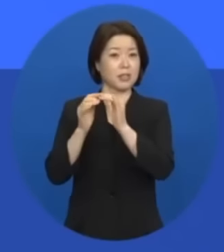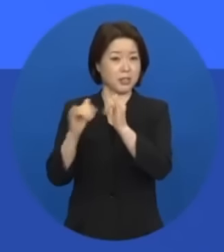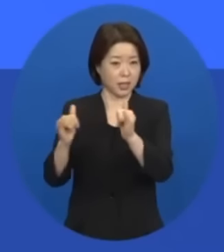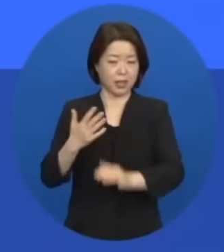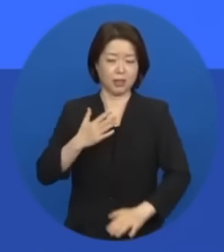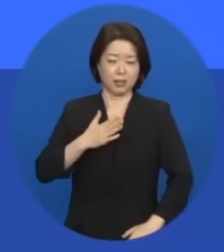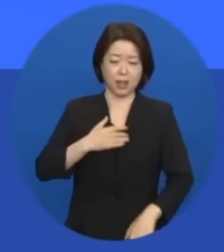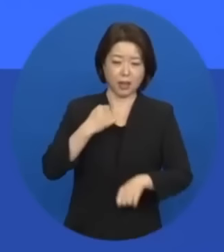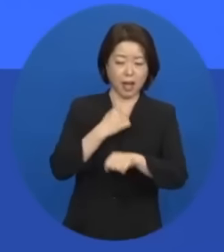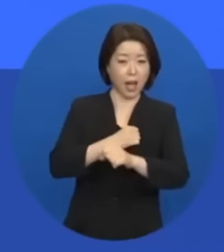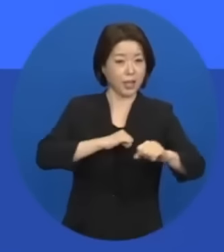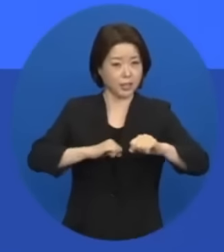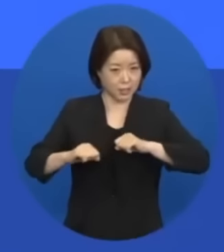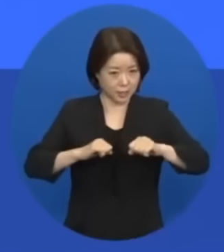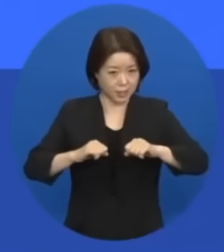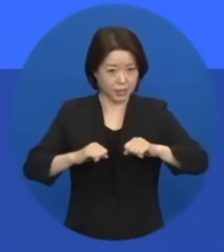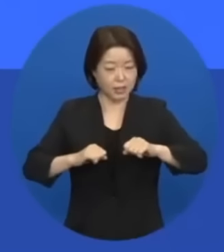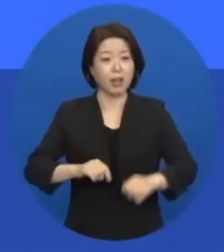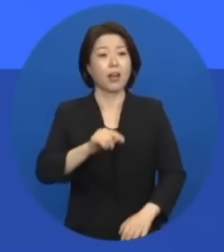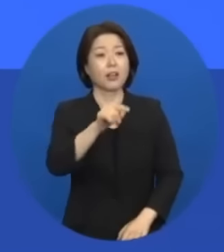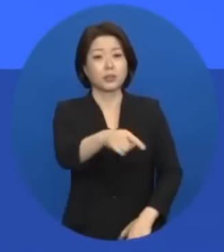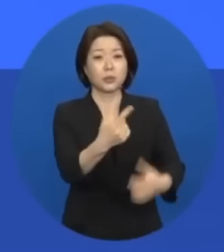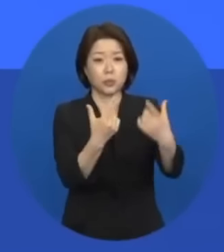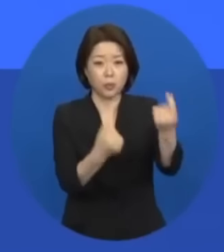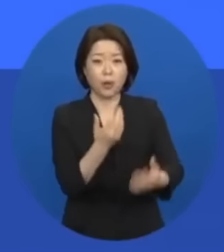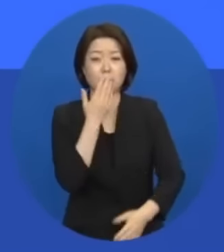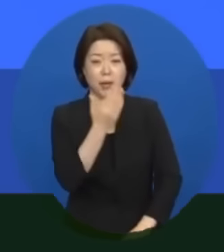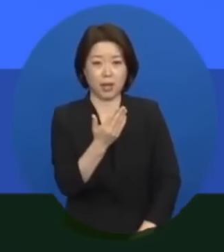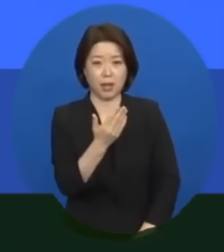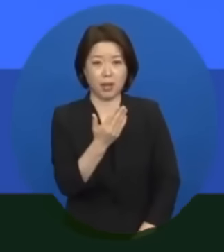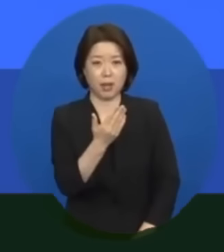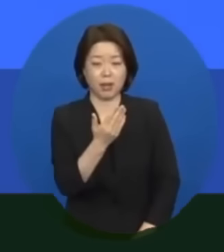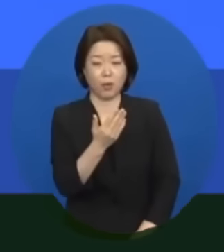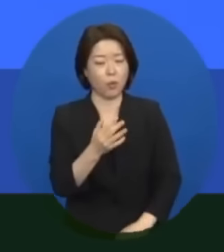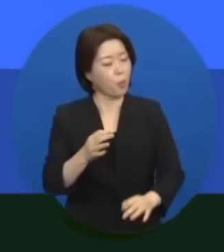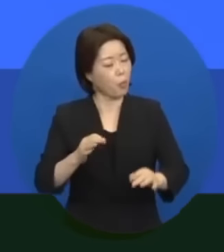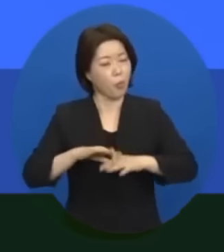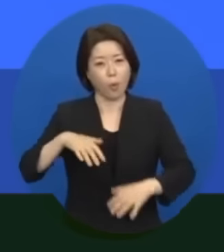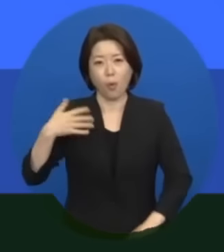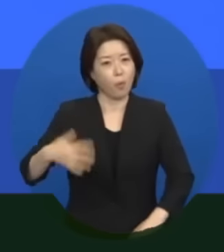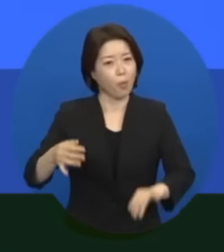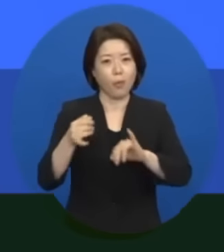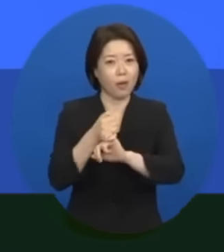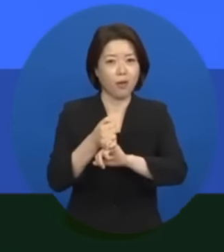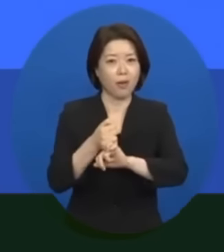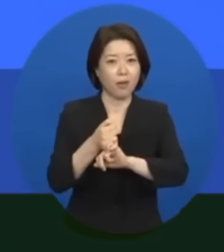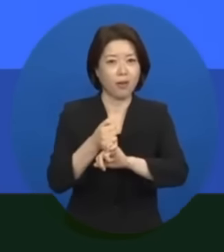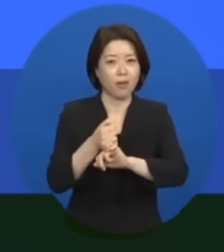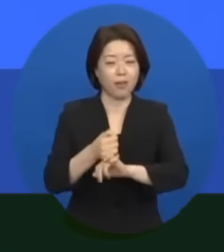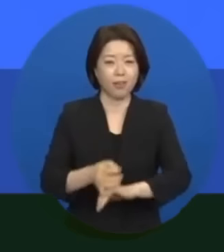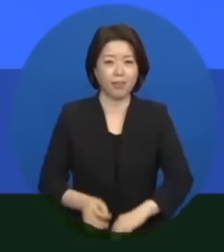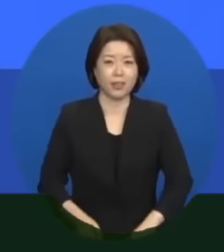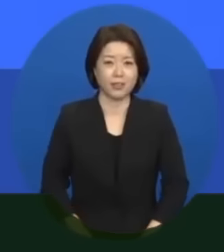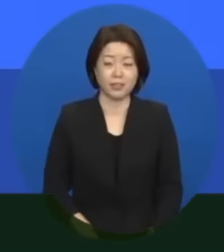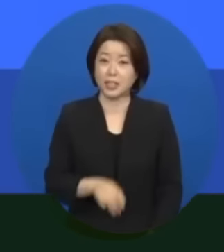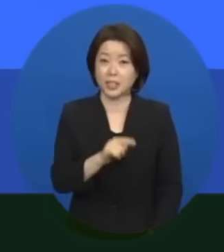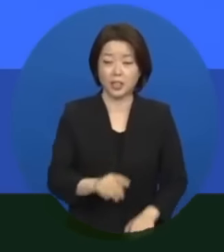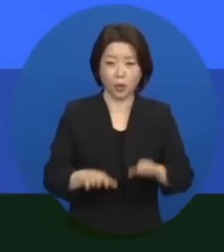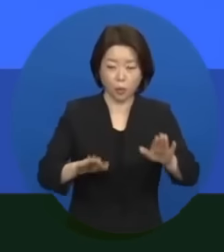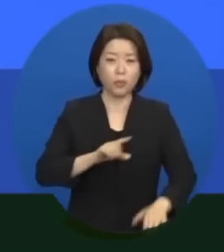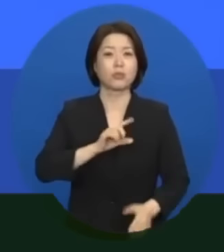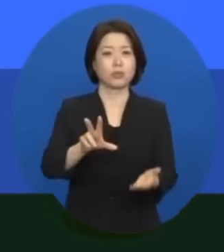내가 하는 일을 그도 할 것이요 놀라운 약속입니다 이것이 오늘의